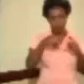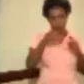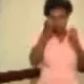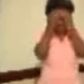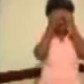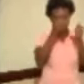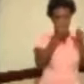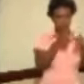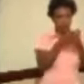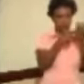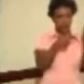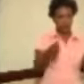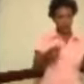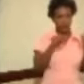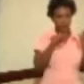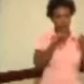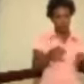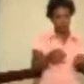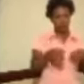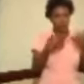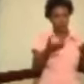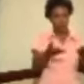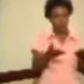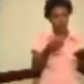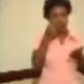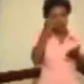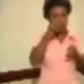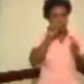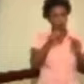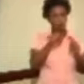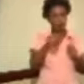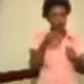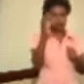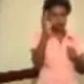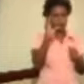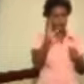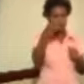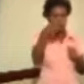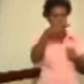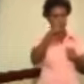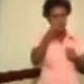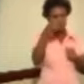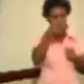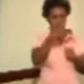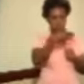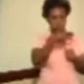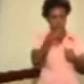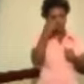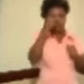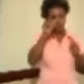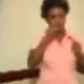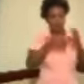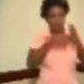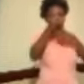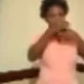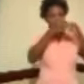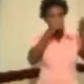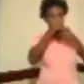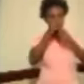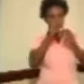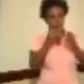la partie haïtienne la voix qu'elle méritait au sein de la CIRH, autrement dit, de la reconstruction du pays, et en même temps, équilibrer question